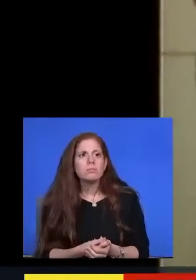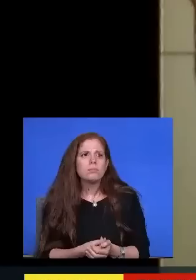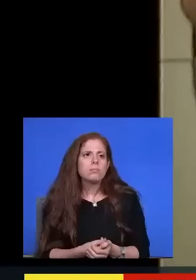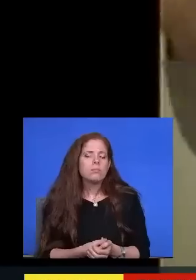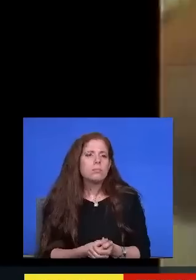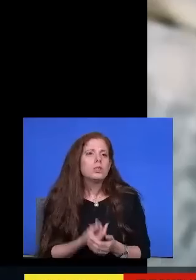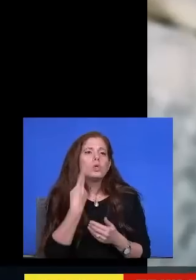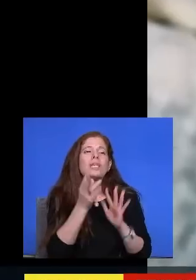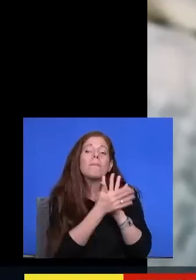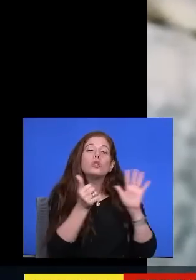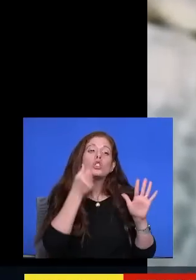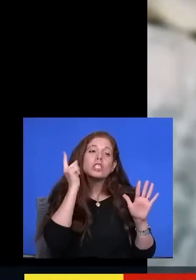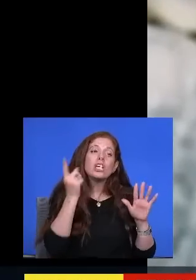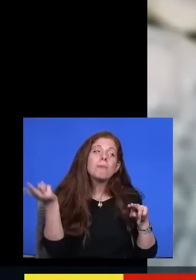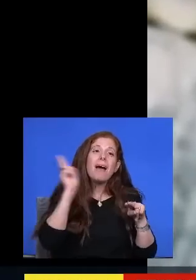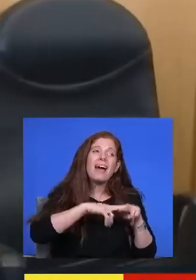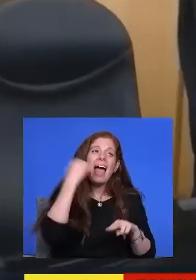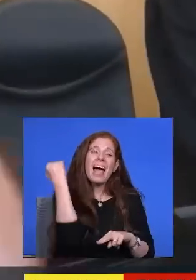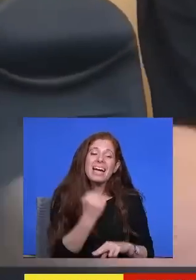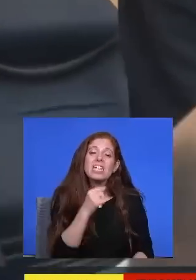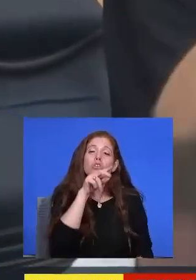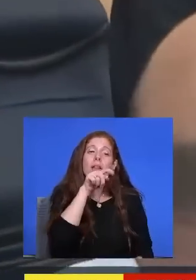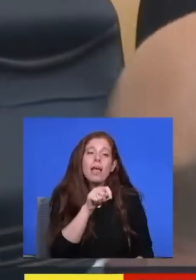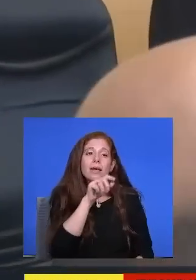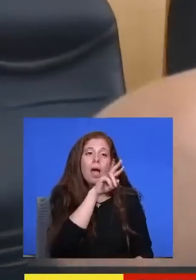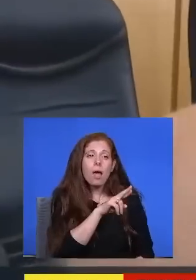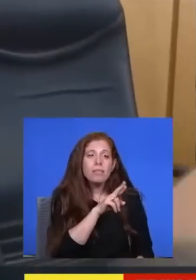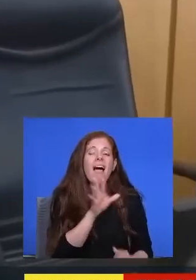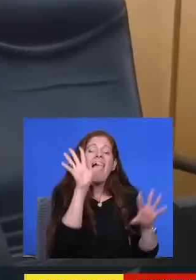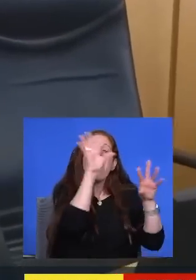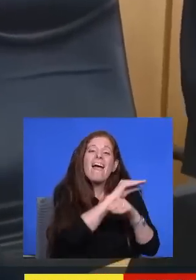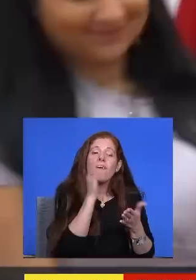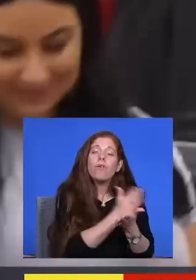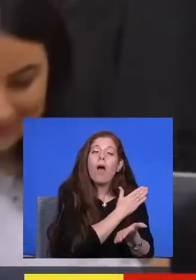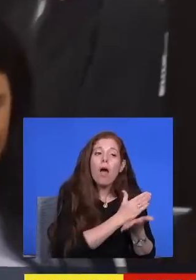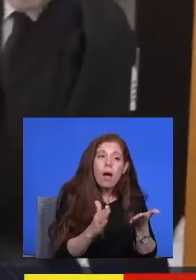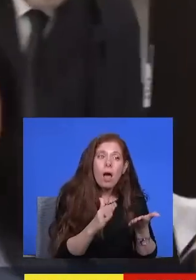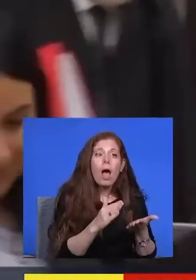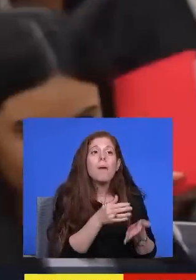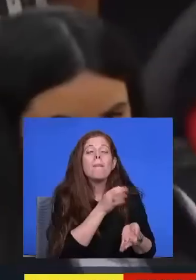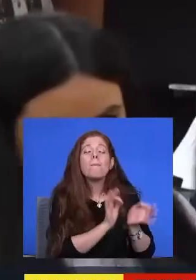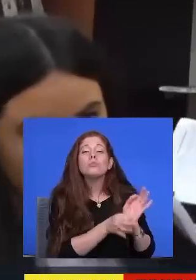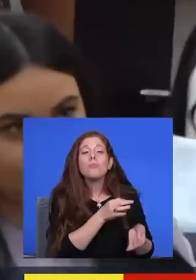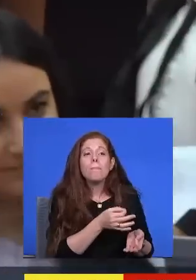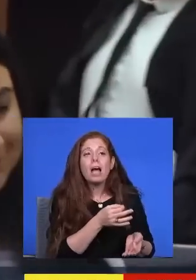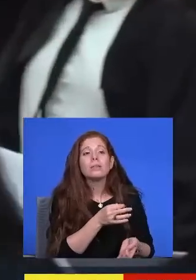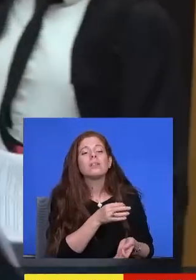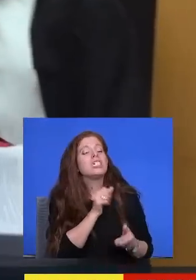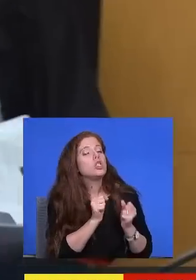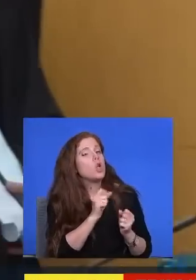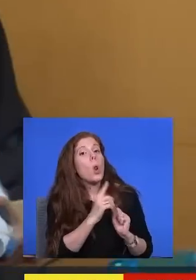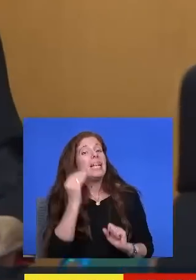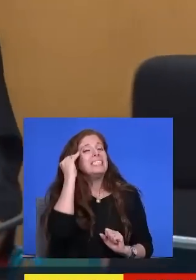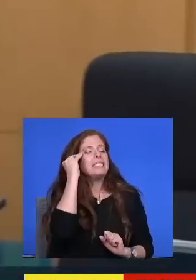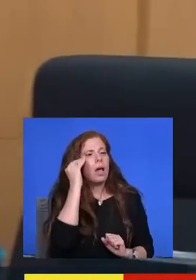יותר מ-16 שנים לאחר הרצח של תאיר עדה, ערב הכרעת הדין במשפט החוזר של רומן זדורוב, וקשה שלא להיזכר במילותיו